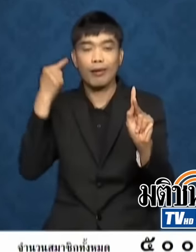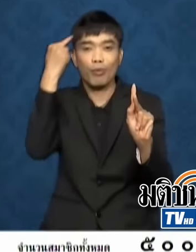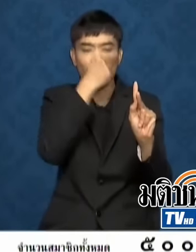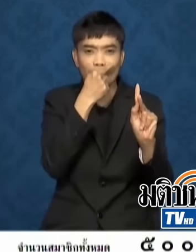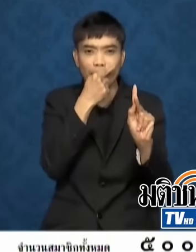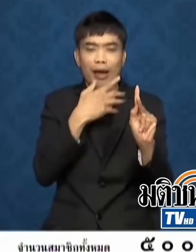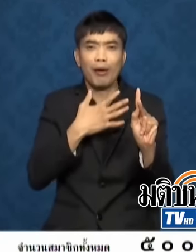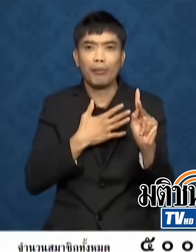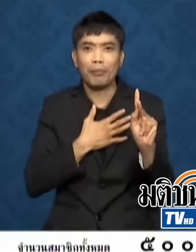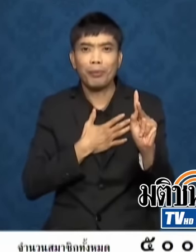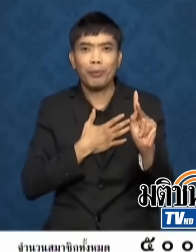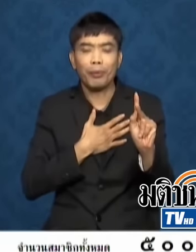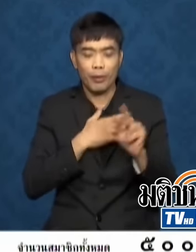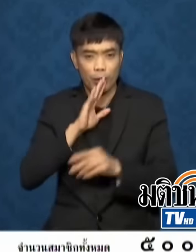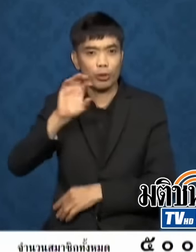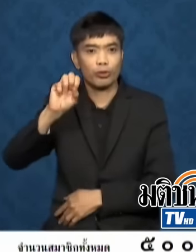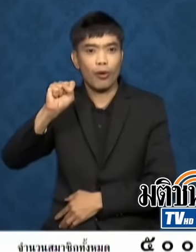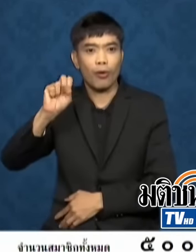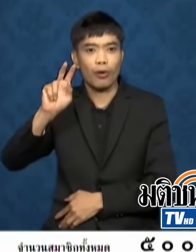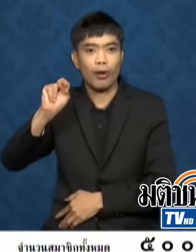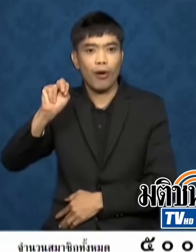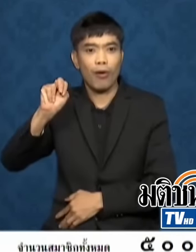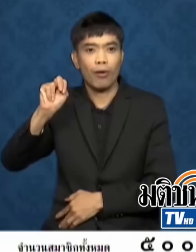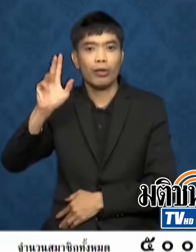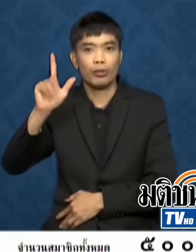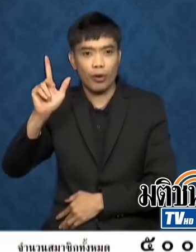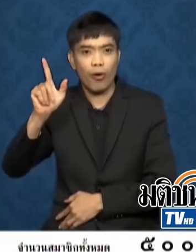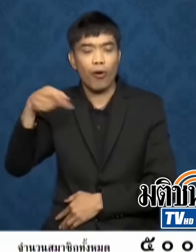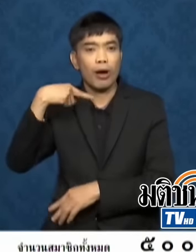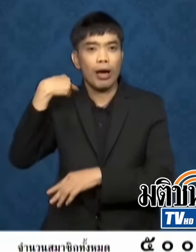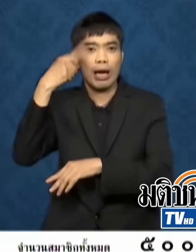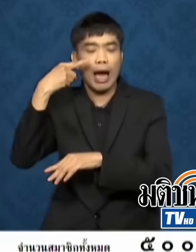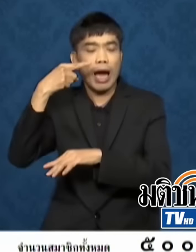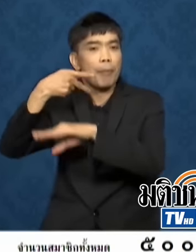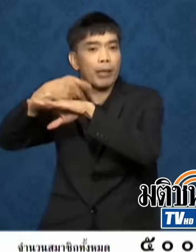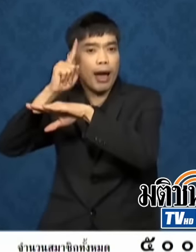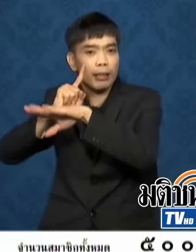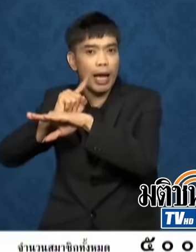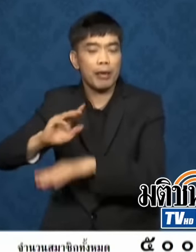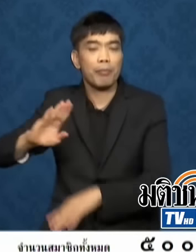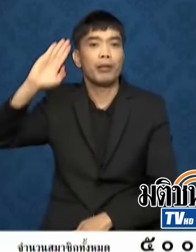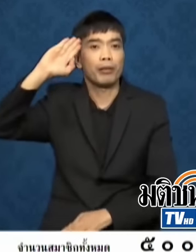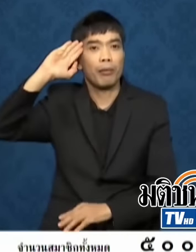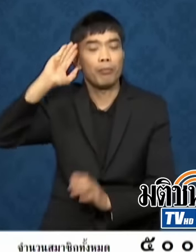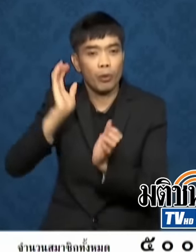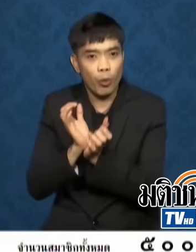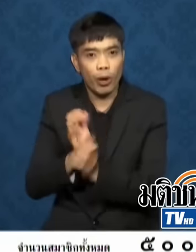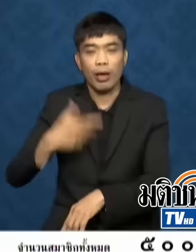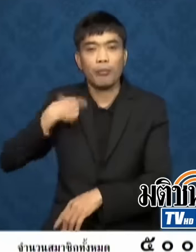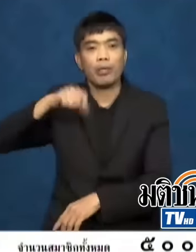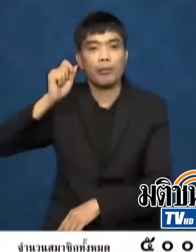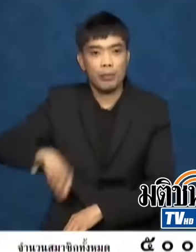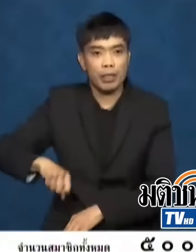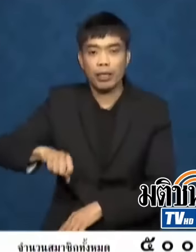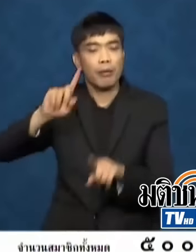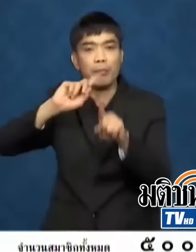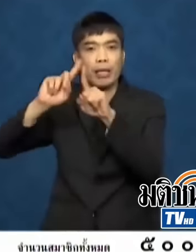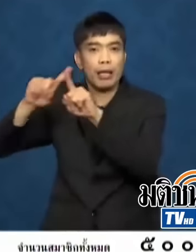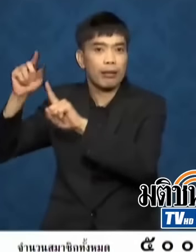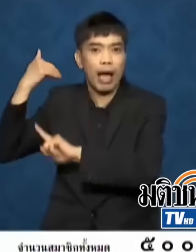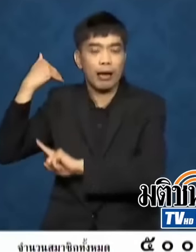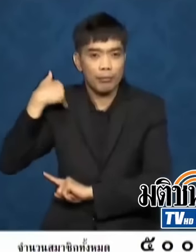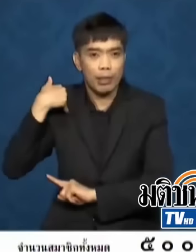ครับในขณะที่สนช.ส่วนใหญ่เนี่ยประธานเป็นพลตำรวจโทพลเอกก็มีผู้พิพากษาก็มีอัยการสูงสุดก็นั่ง